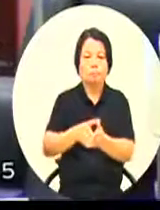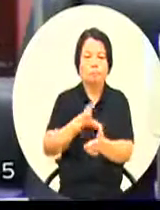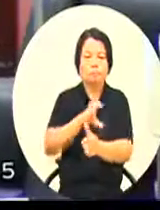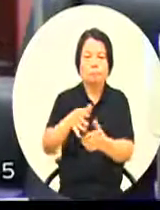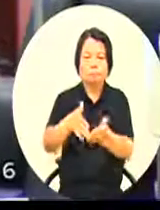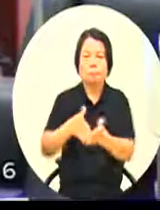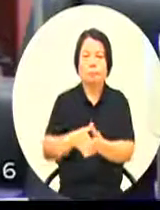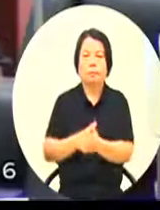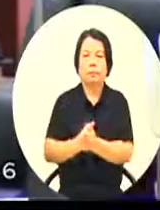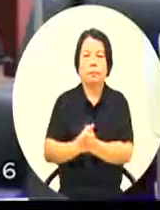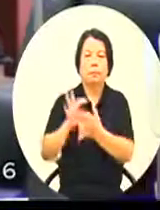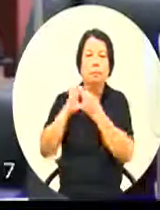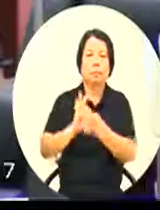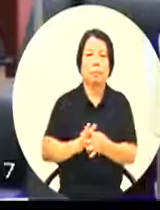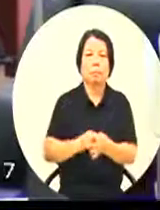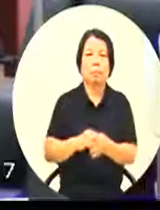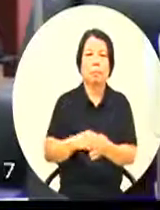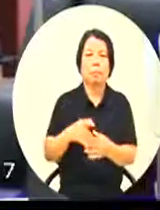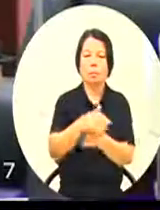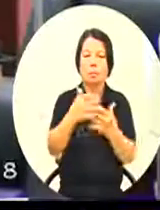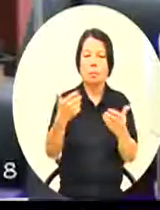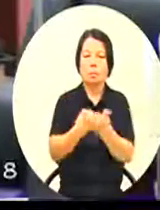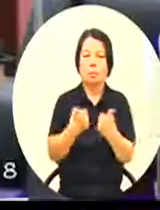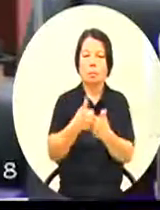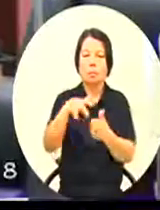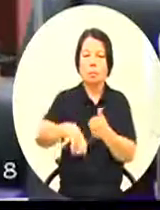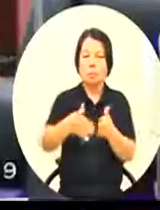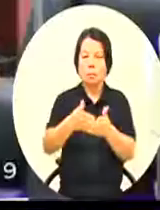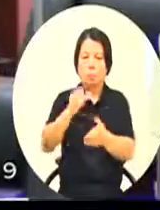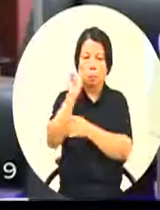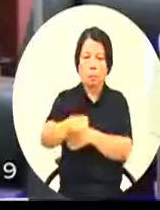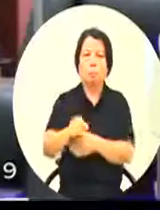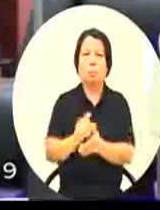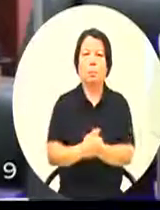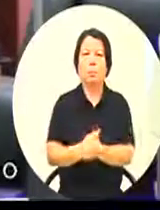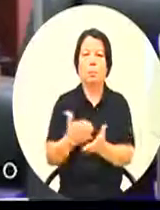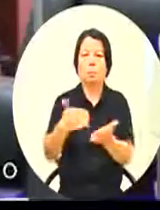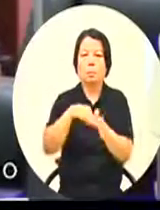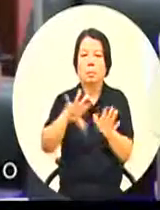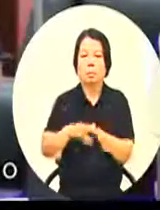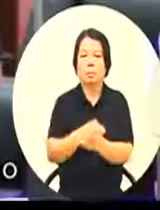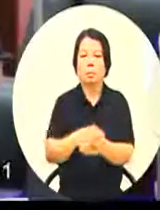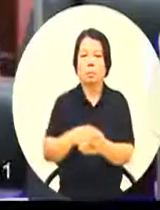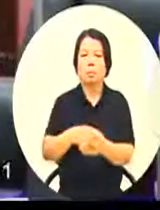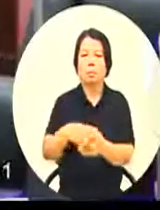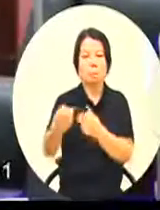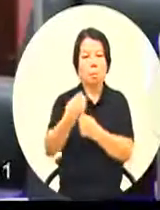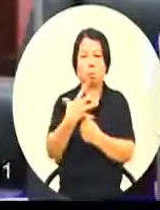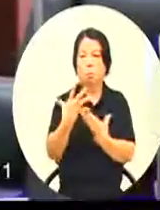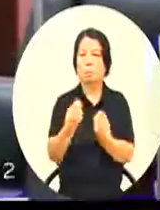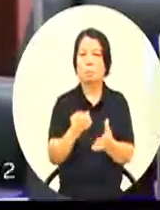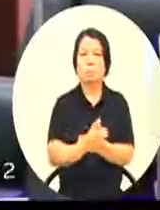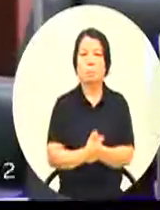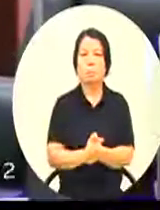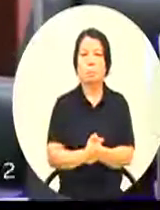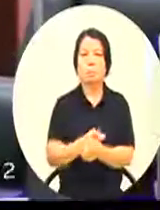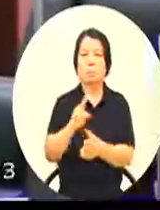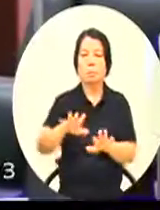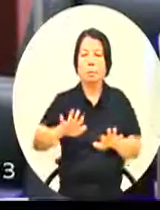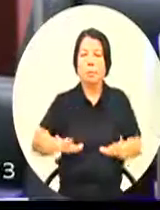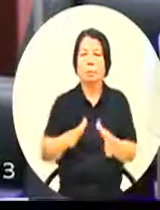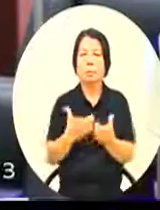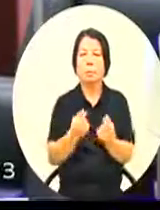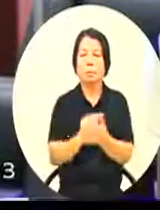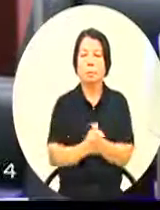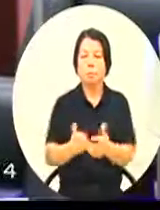续约之前一定要经过大会的一个同意。那虽然你们到现在没有知会本会，但是呢，我们倒认为你们现在还是基